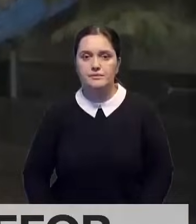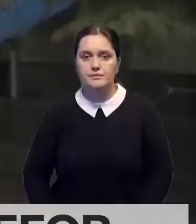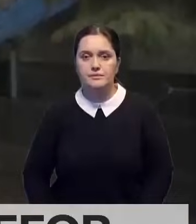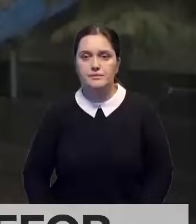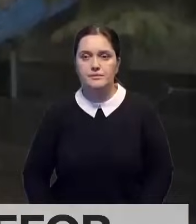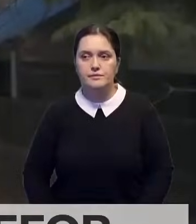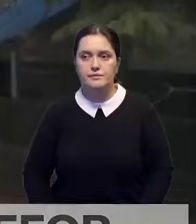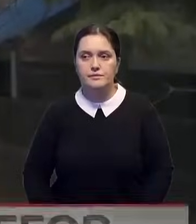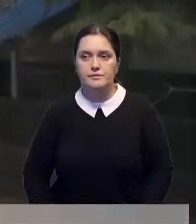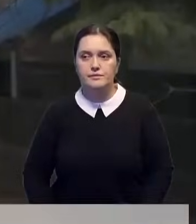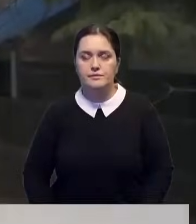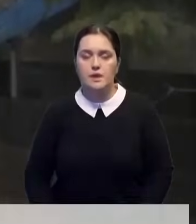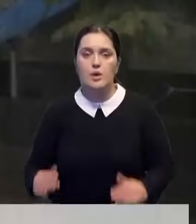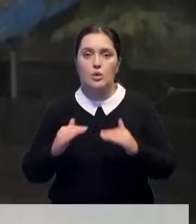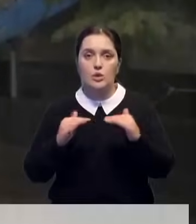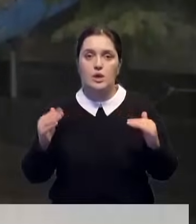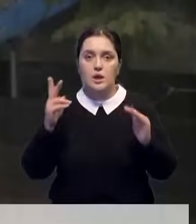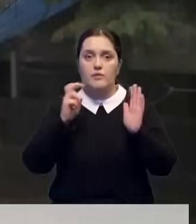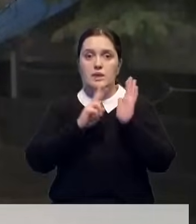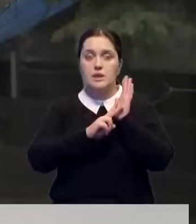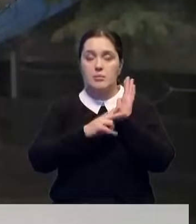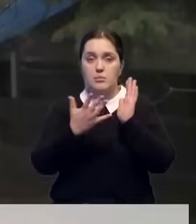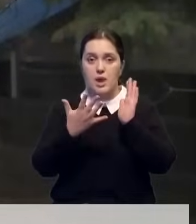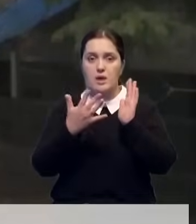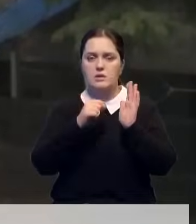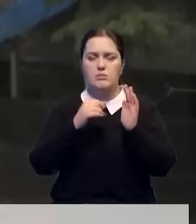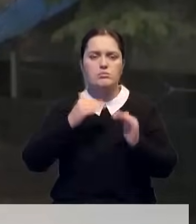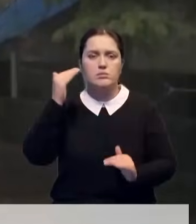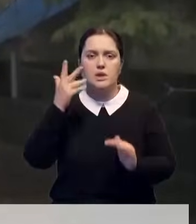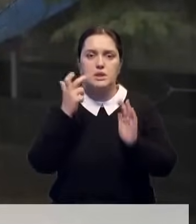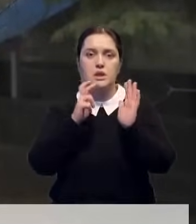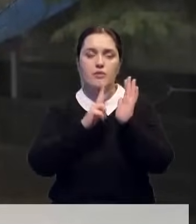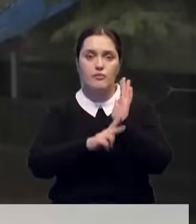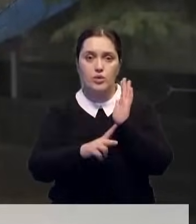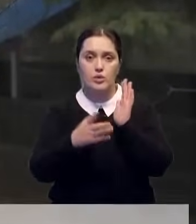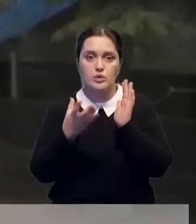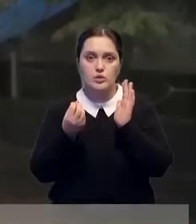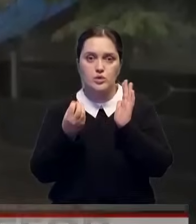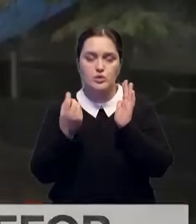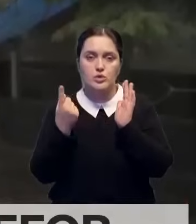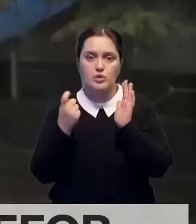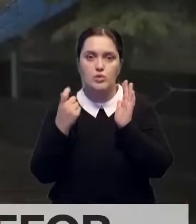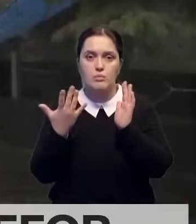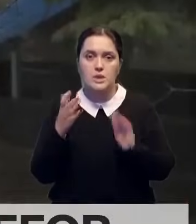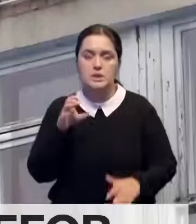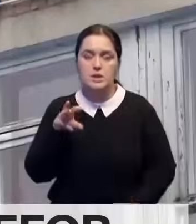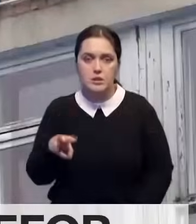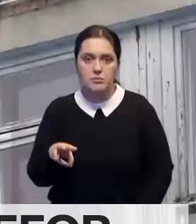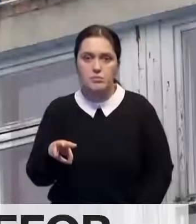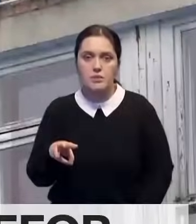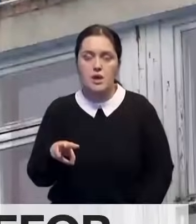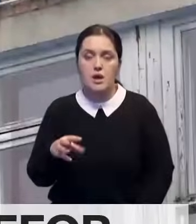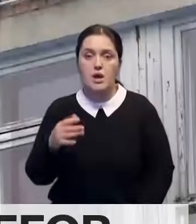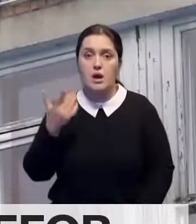Уровень 275, критический уровень 380, до критического уровня еще 105 сантиметров. Когда у